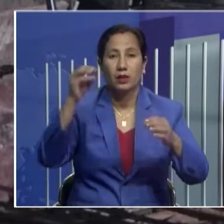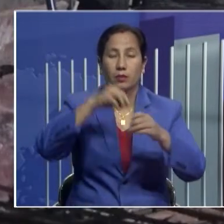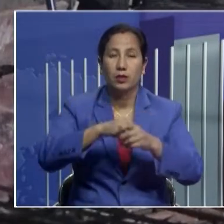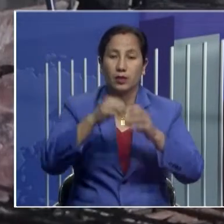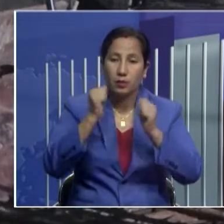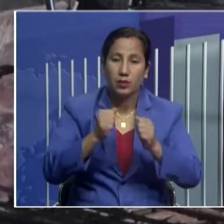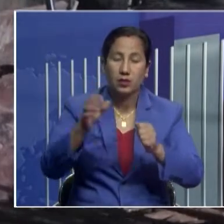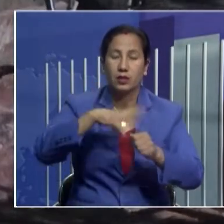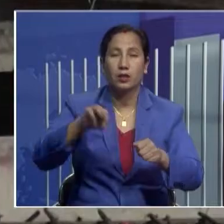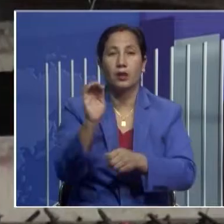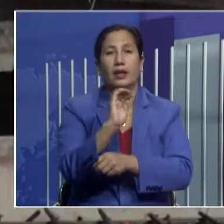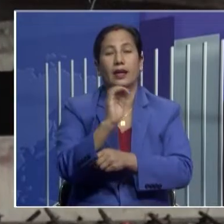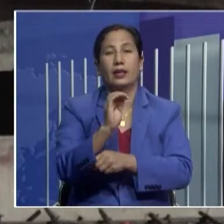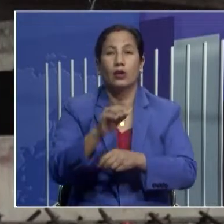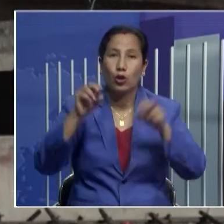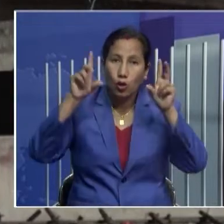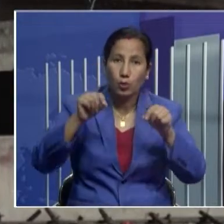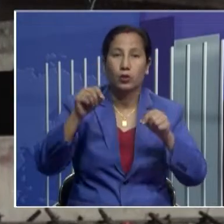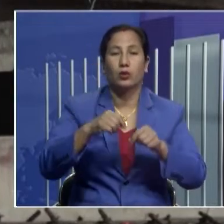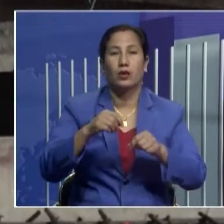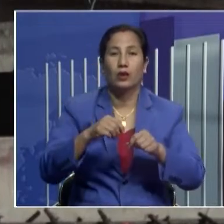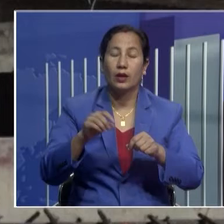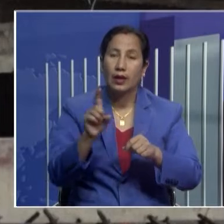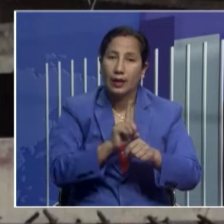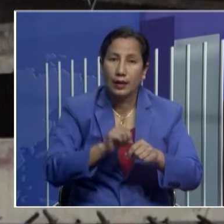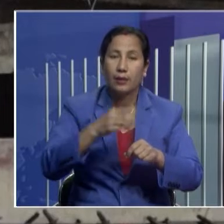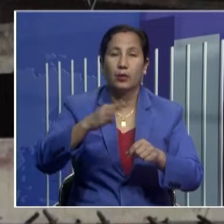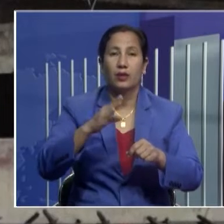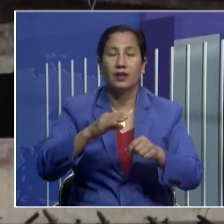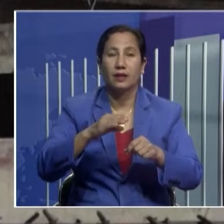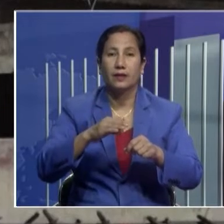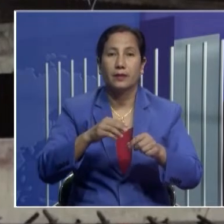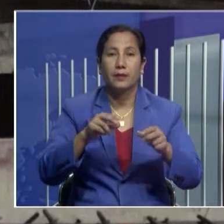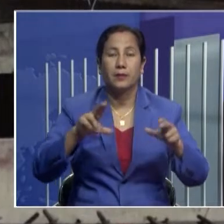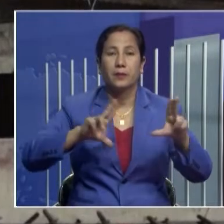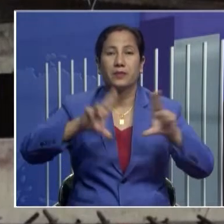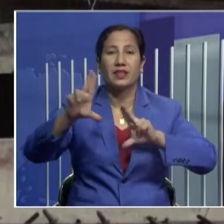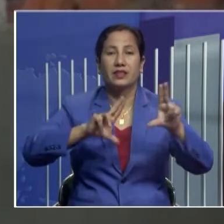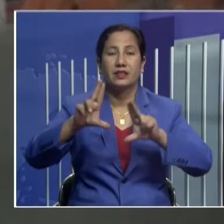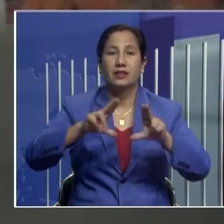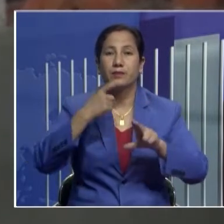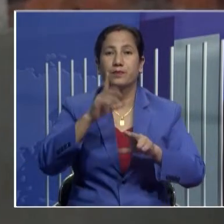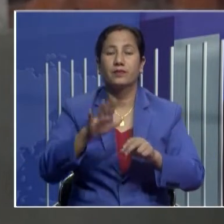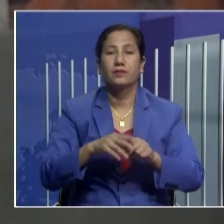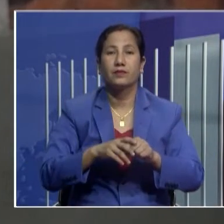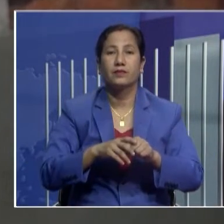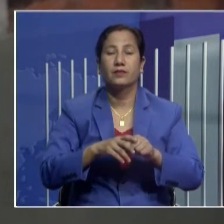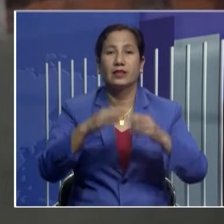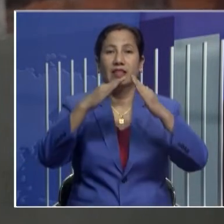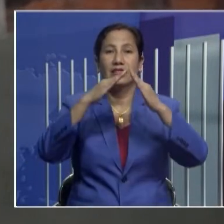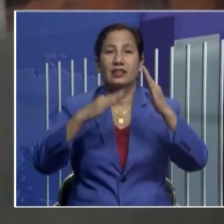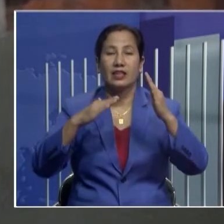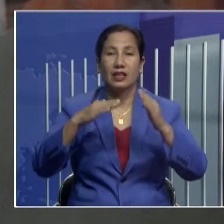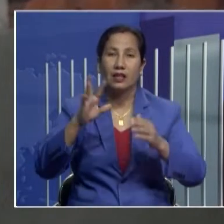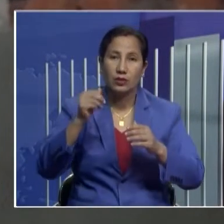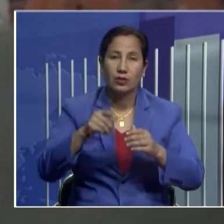बसोबास गर्ने सबै नागरिकको अपनत्व हुने गरी आकर्षक बनाइने आर्किटेक्ट इन्जिनियर बासु पौडेलले बताउनुभयो। रुलपाली छाना लाउन खोजिरहेको छौँ